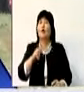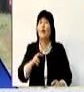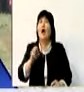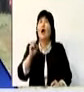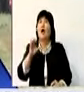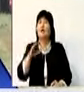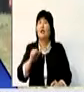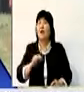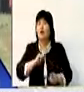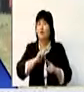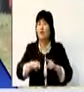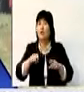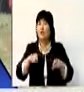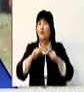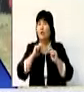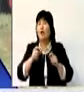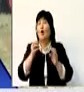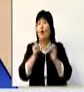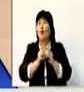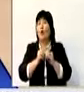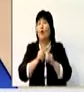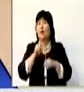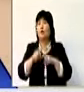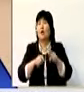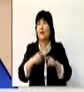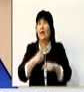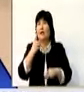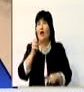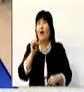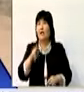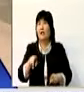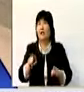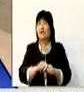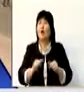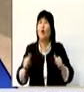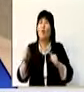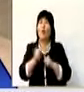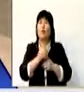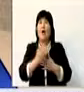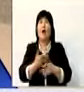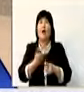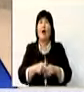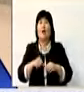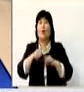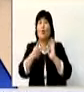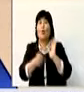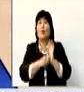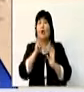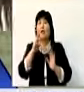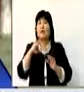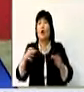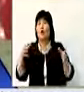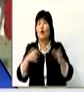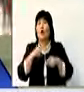Астра есімді жүйрігіне бұйырса, 10 шақырымдық құнан бәйгеде тағы бір аралды қарғымақ оқ бойы озып келді. Ал 16 шақырымға созылған топ